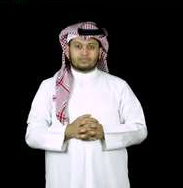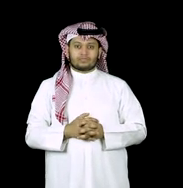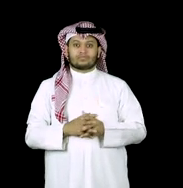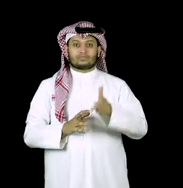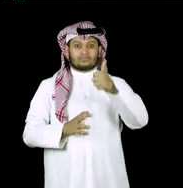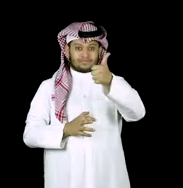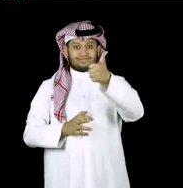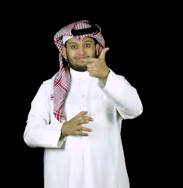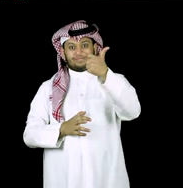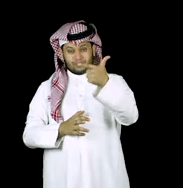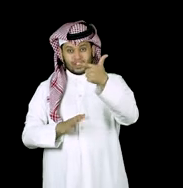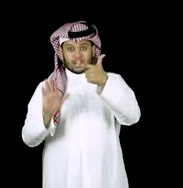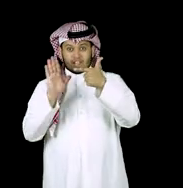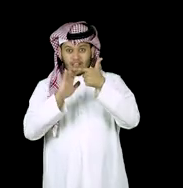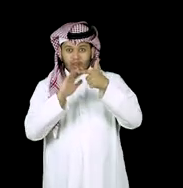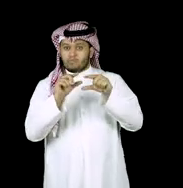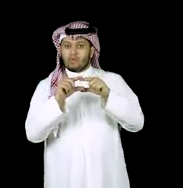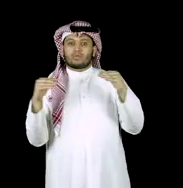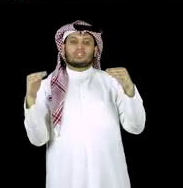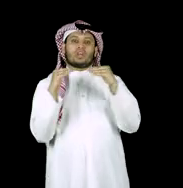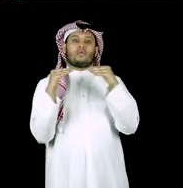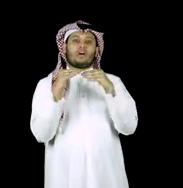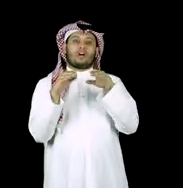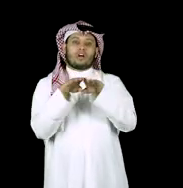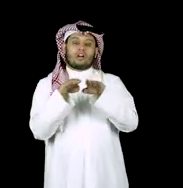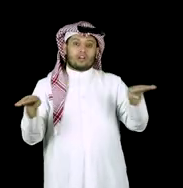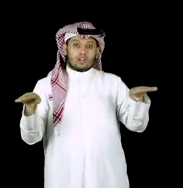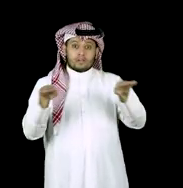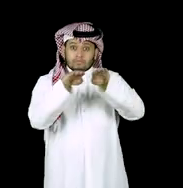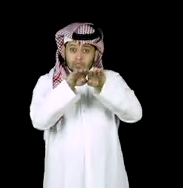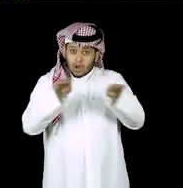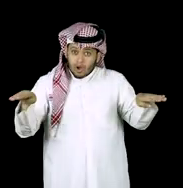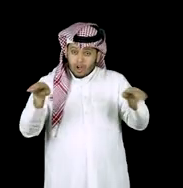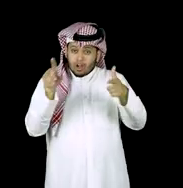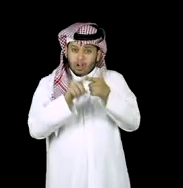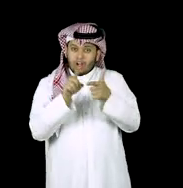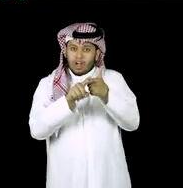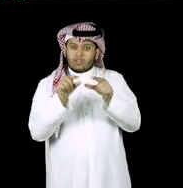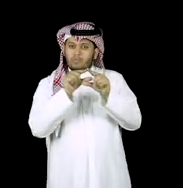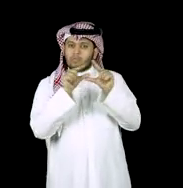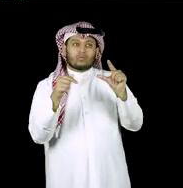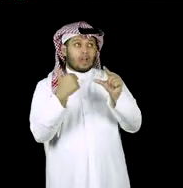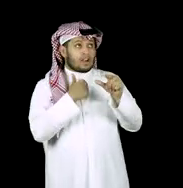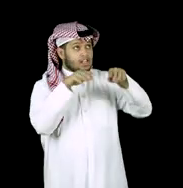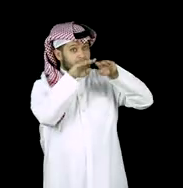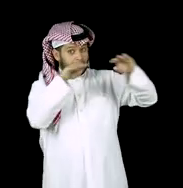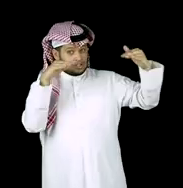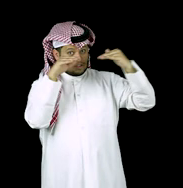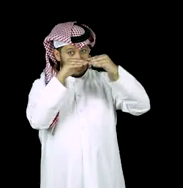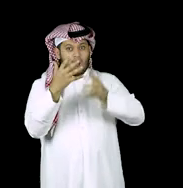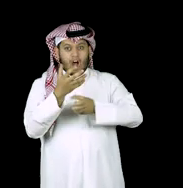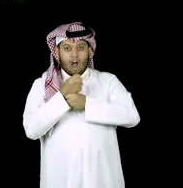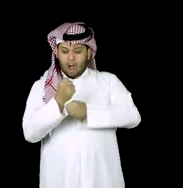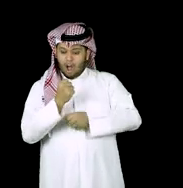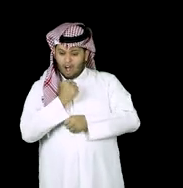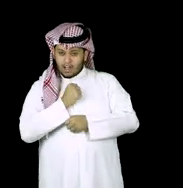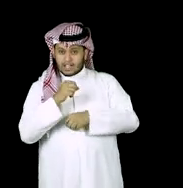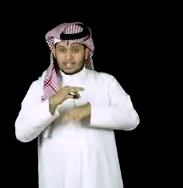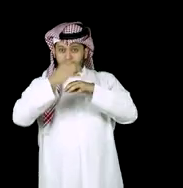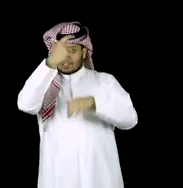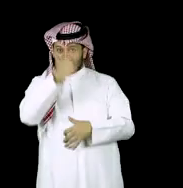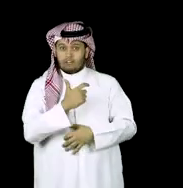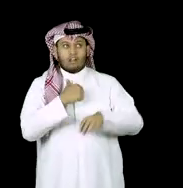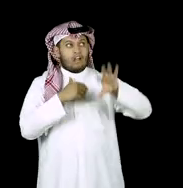المبدأ الثاني المساواة، تتيح المساواة فرص الحصول على الحقوق الأساسية